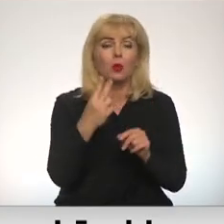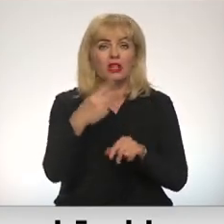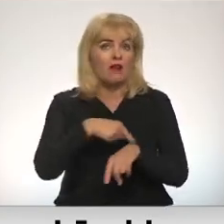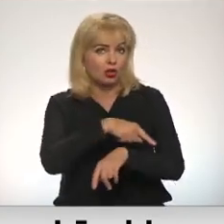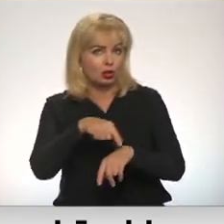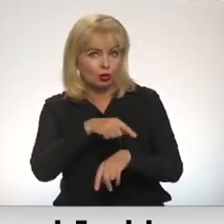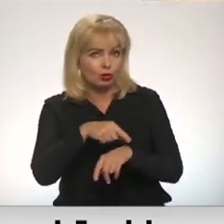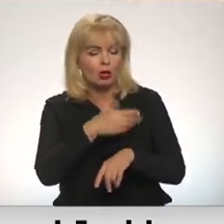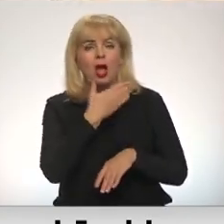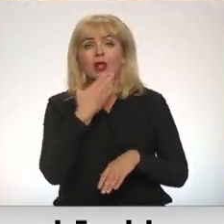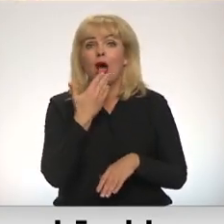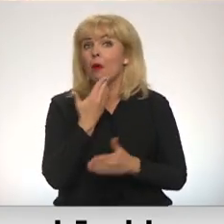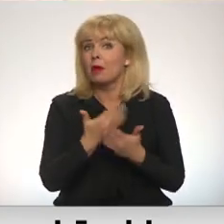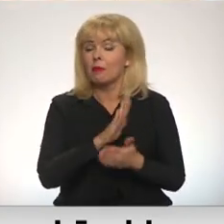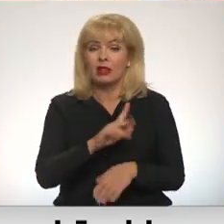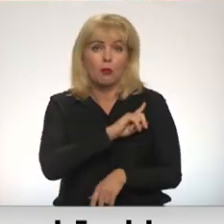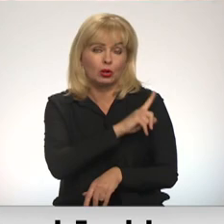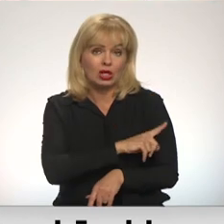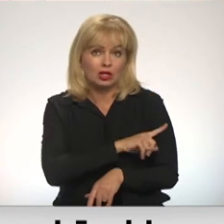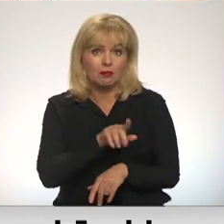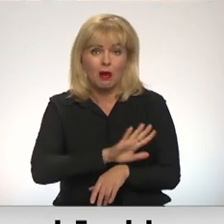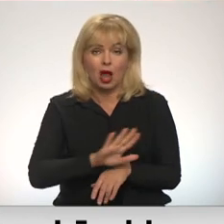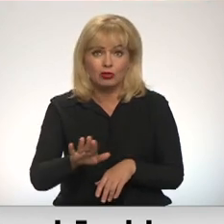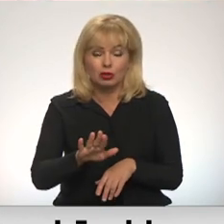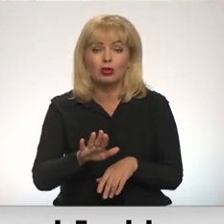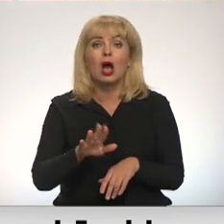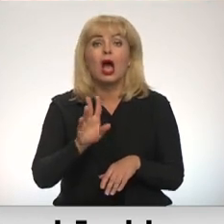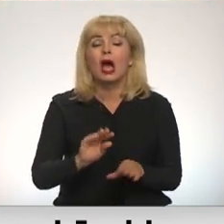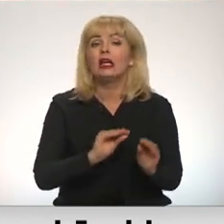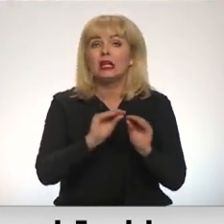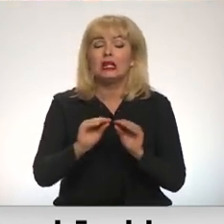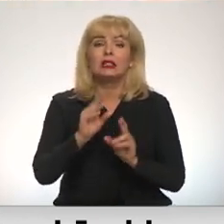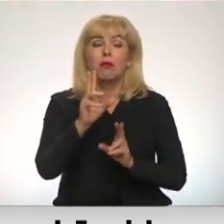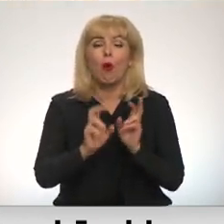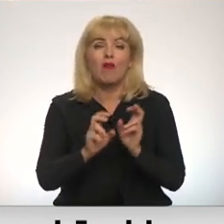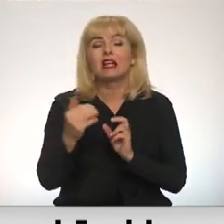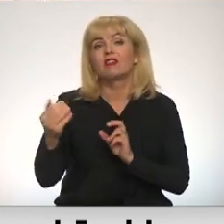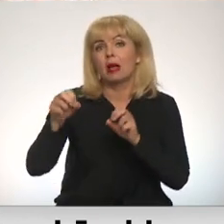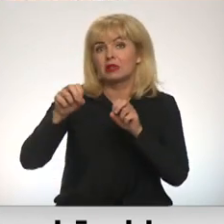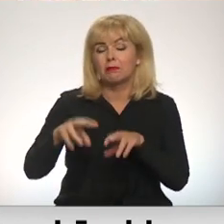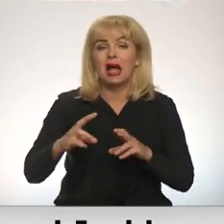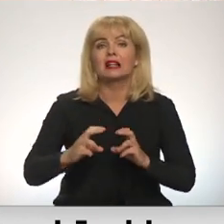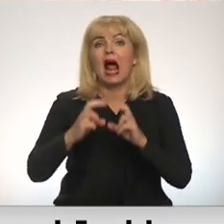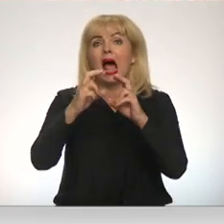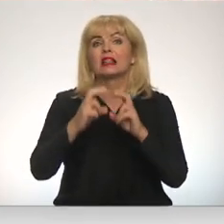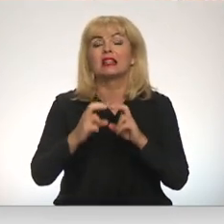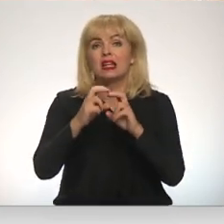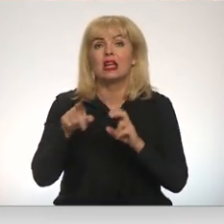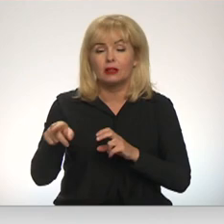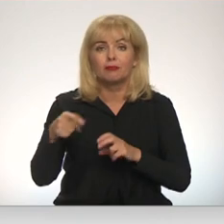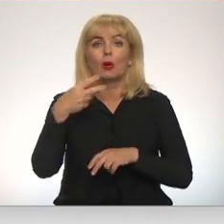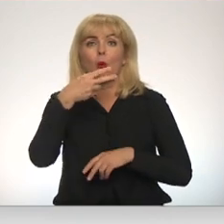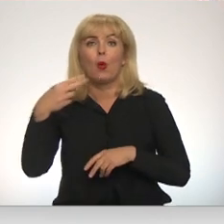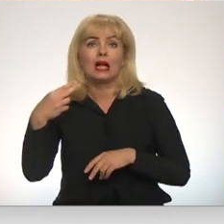tas nebūtu bijis iespējams, ja reiz nebūtu izbūvēts ratiņu lifts uz dzīvokli 2. Stāvā. Iekļūšana, izkļūšana mājā ir pirmais,